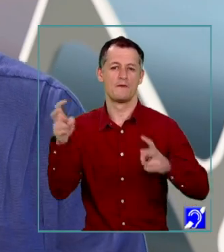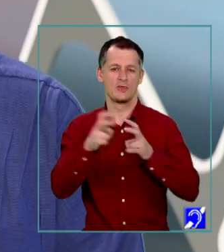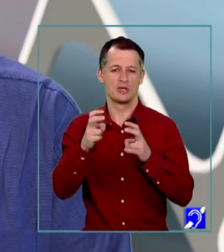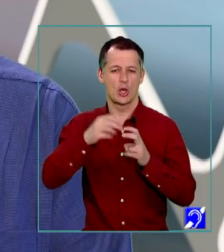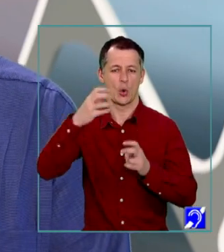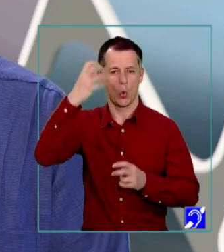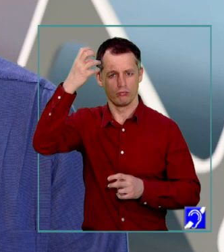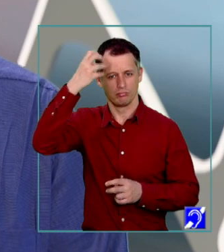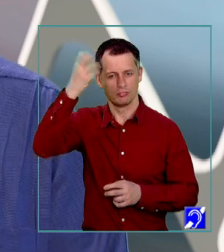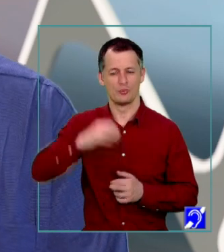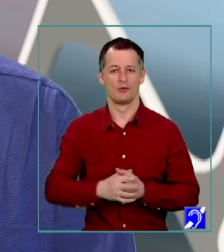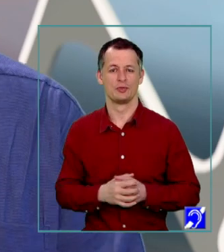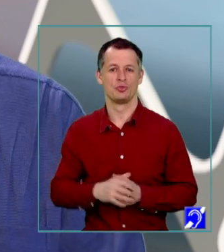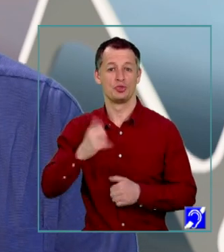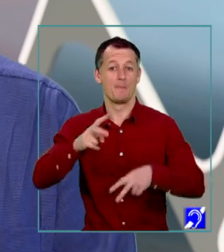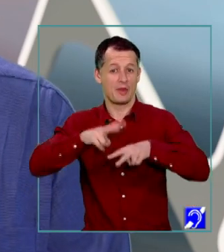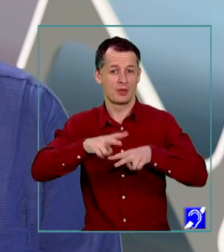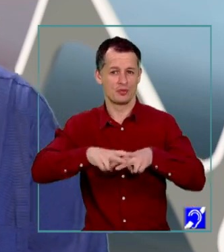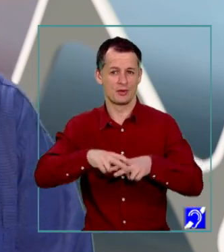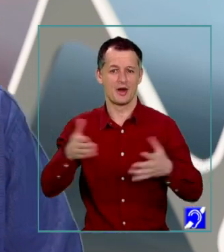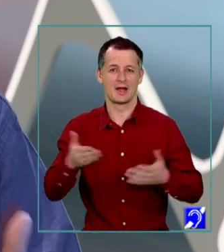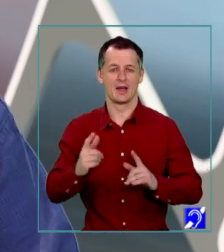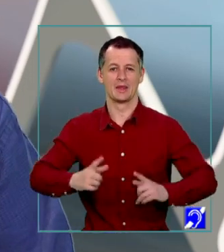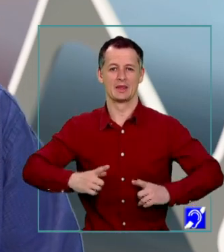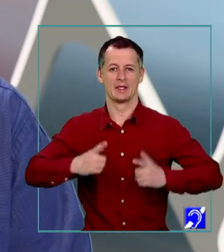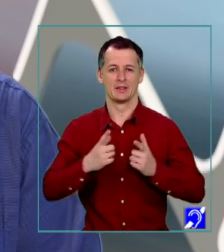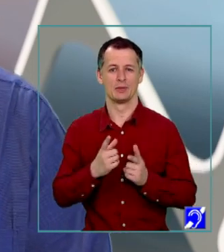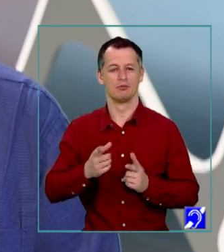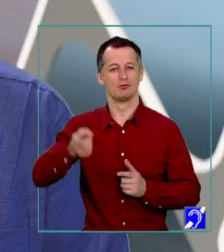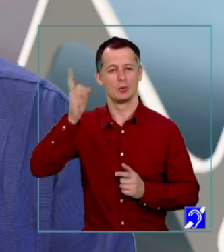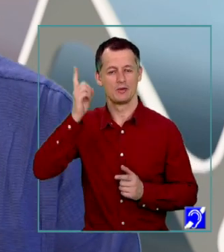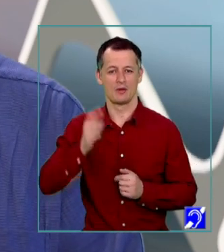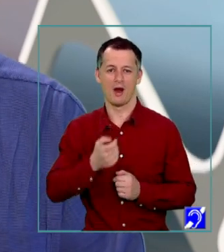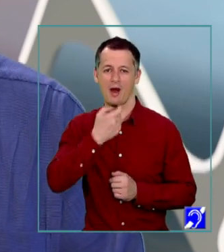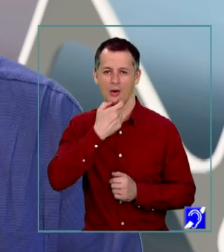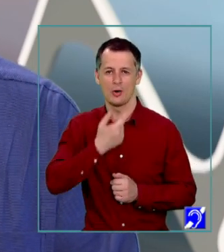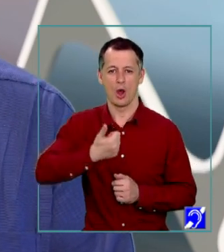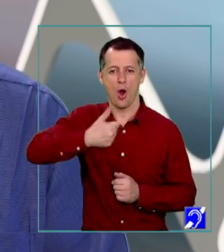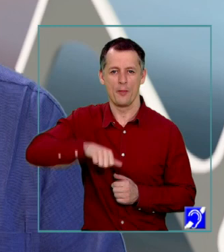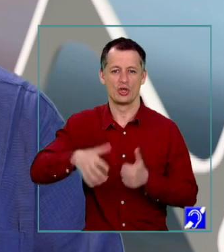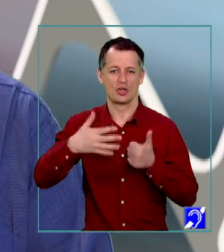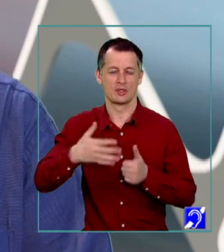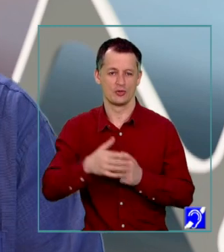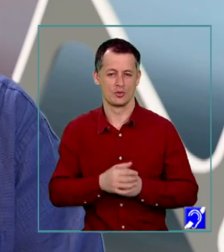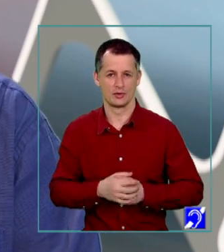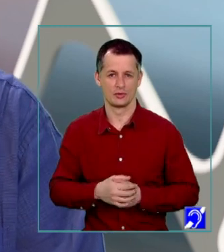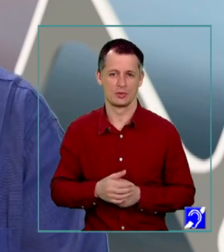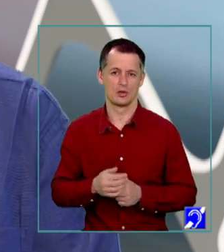filozof și matematician care a trăit undeva în anii 1600, dacă nu mă înșel, în